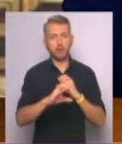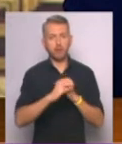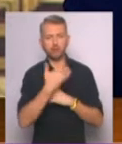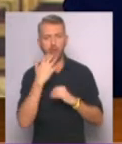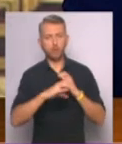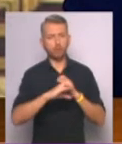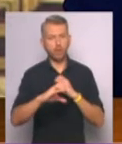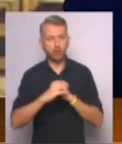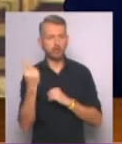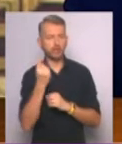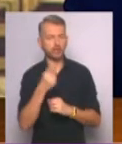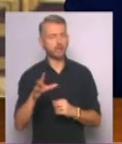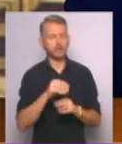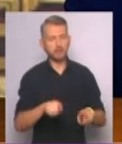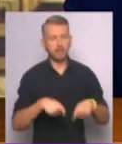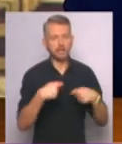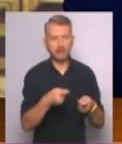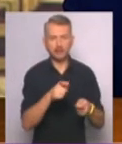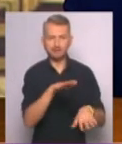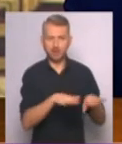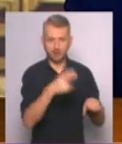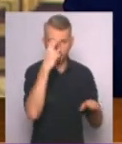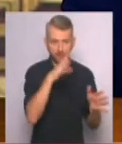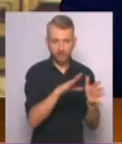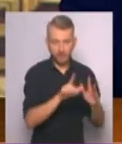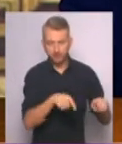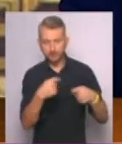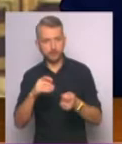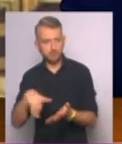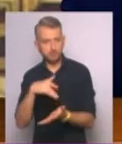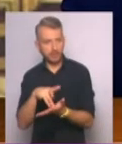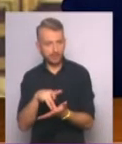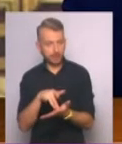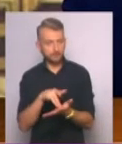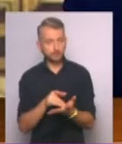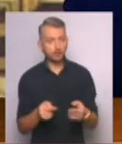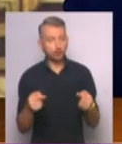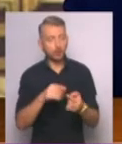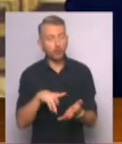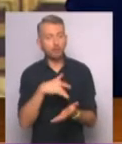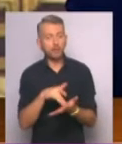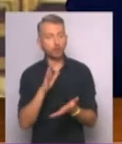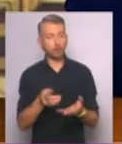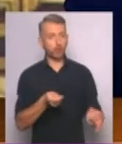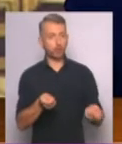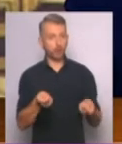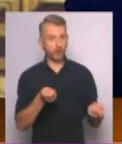і лічильники всі перед дається з балансу Київенерго до міста. І, відповідно, вже місто буде